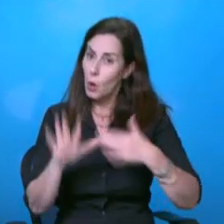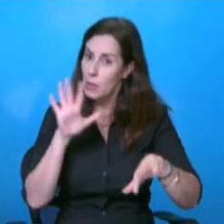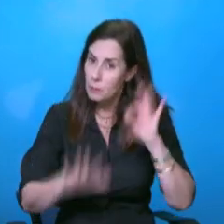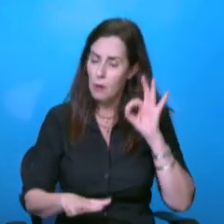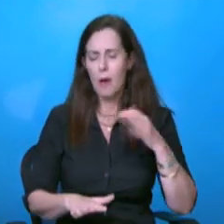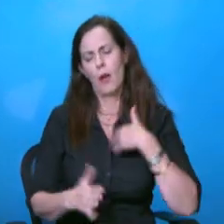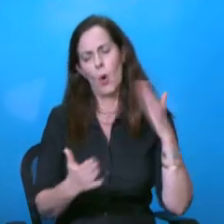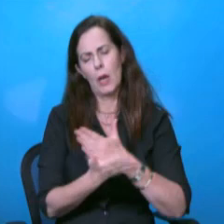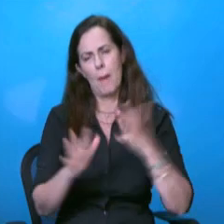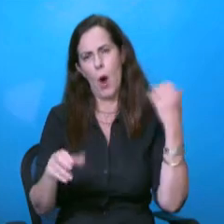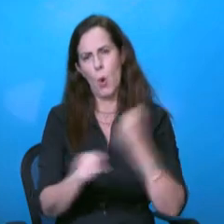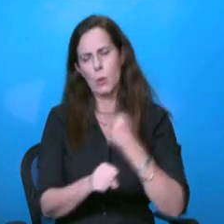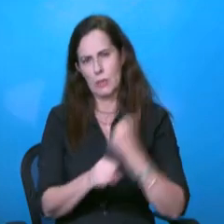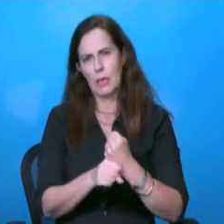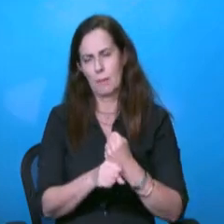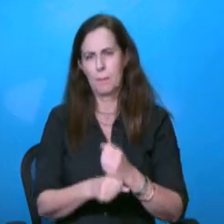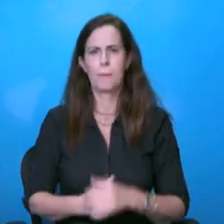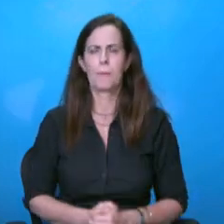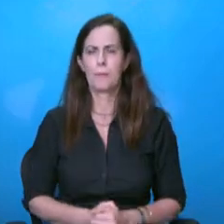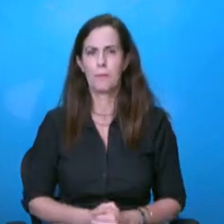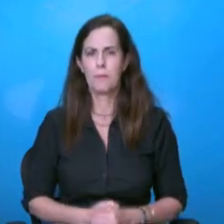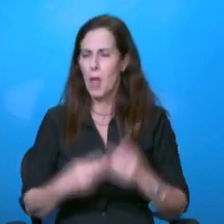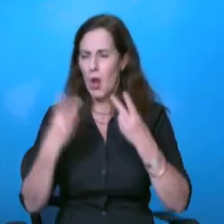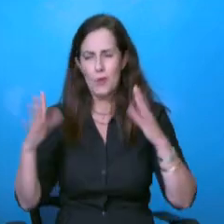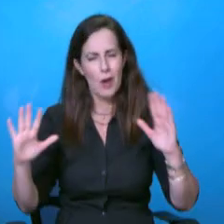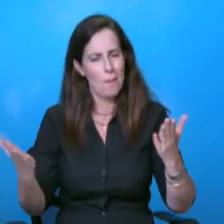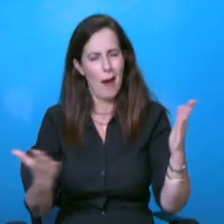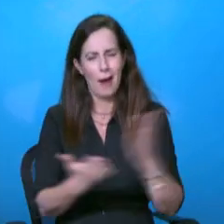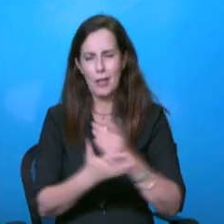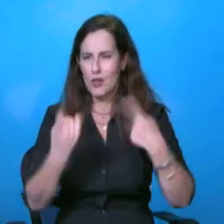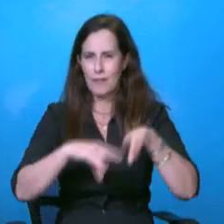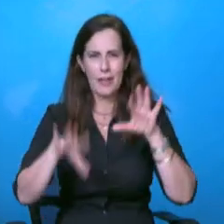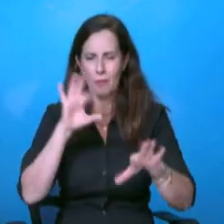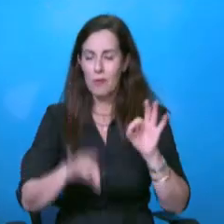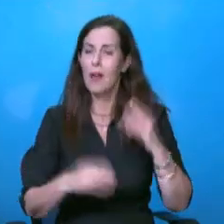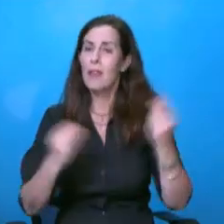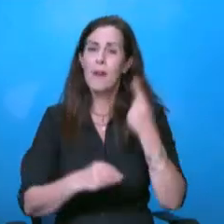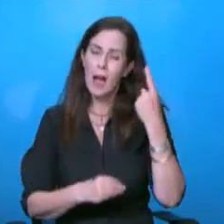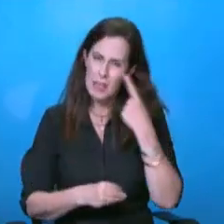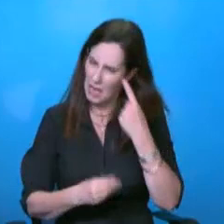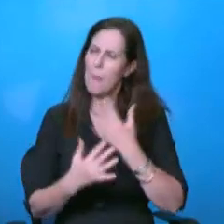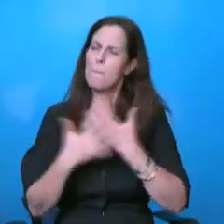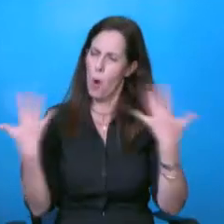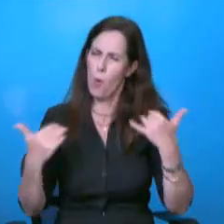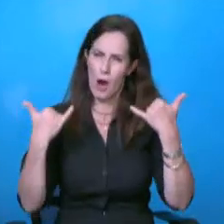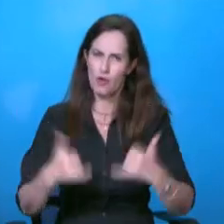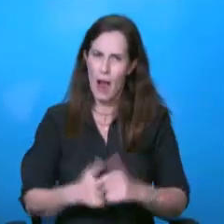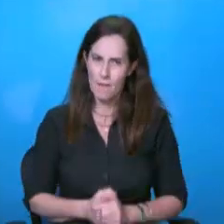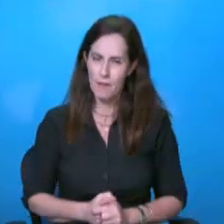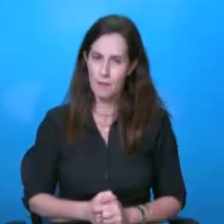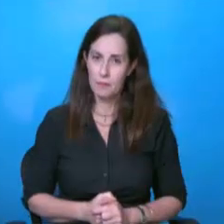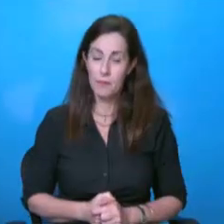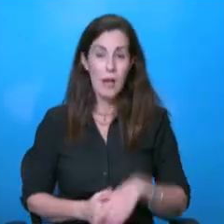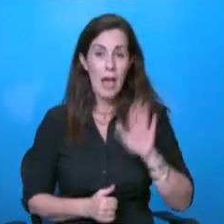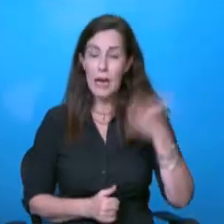אנחנו נחליט מה עושים עם המידע הזה. ולא משנה מה תהיה החלטת ועדת הבחירות, דבר אחד נראה ברור בשלב הזה, גם אם